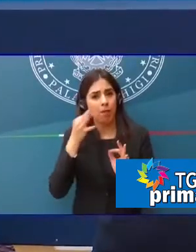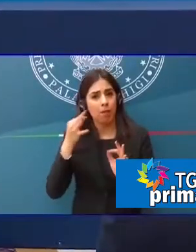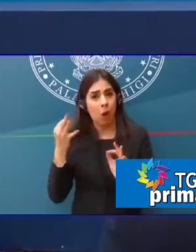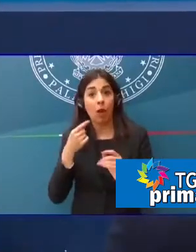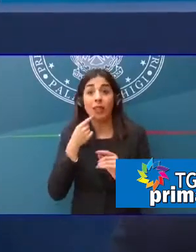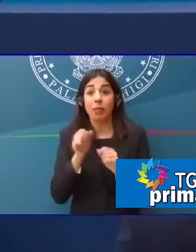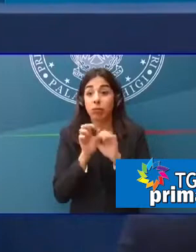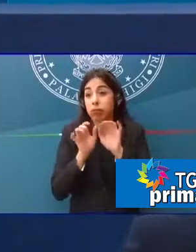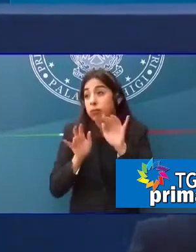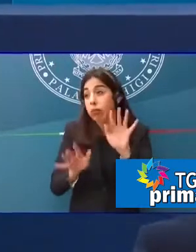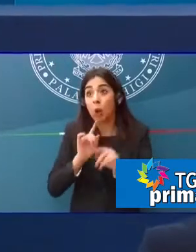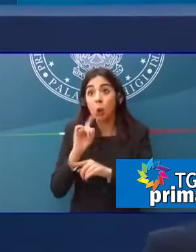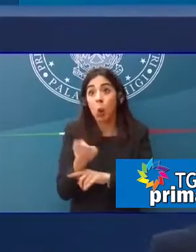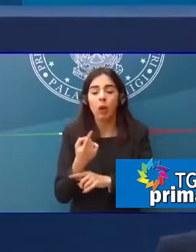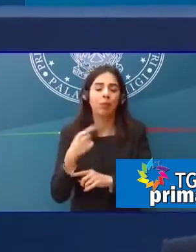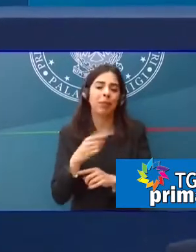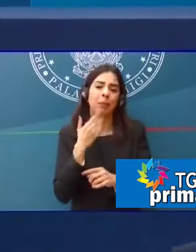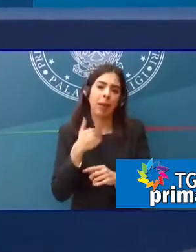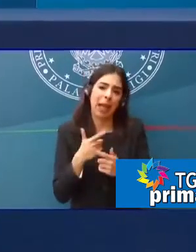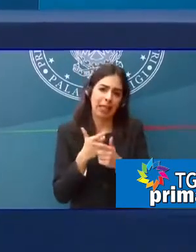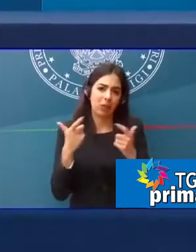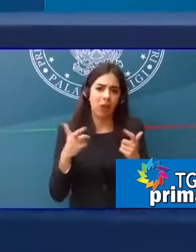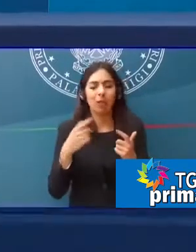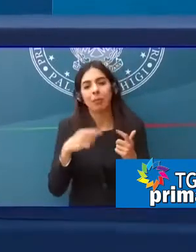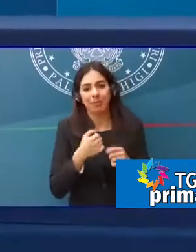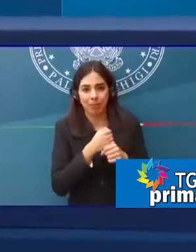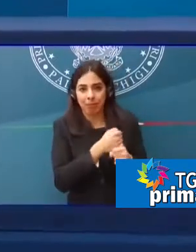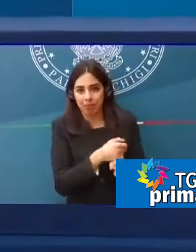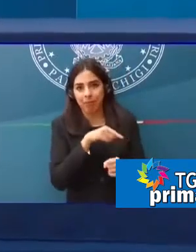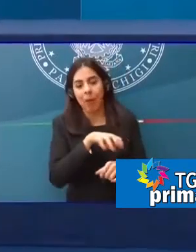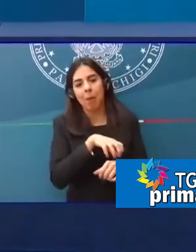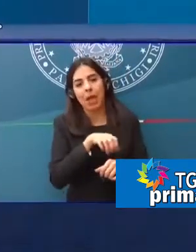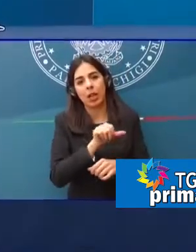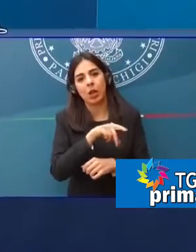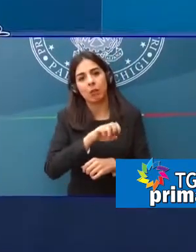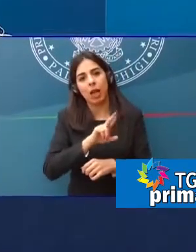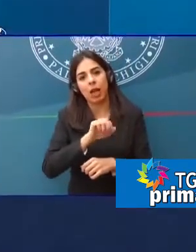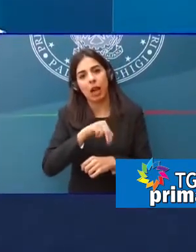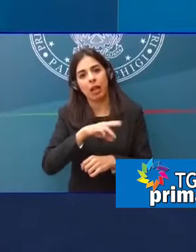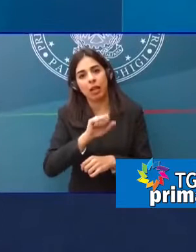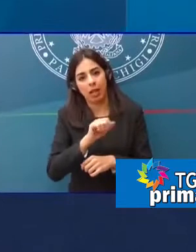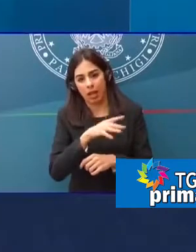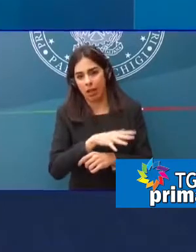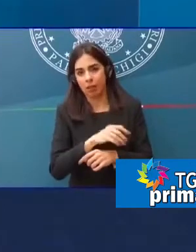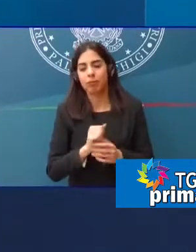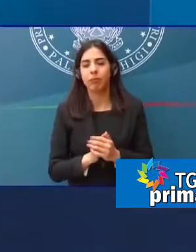azione estensiva globale, secondo me, è un'esagerazione, ma su questo darò la parola tra un momento al ministro Speranza.